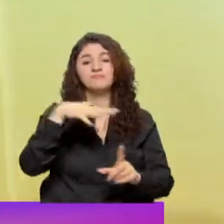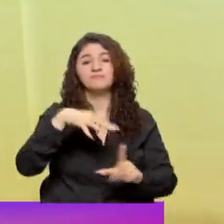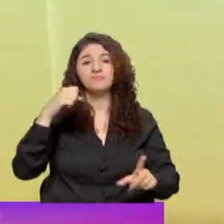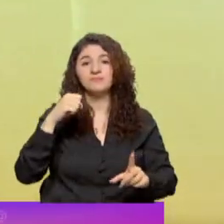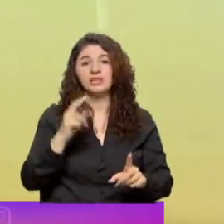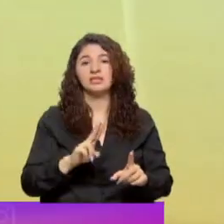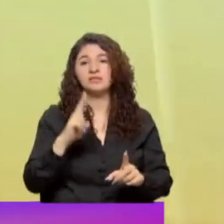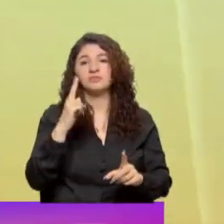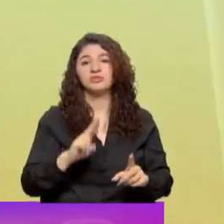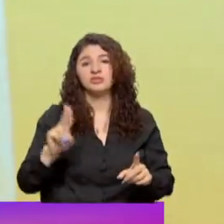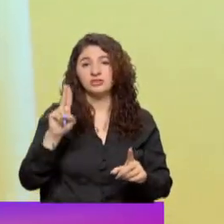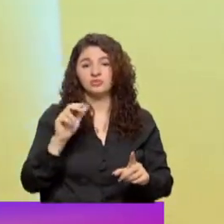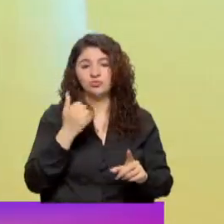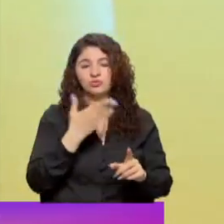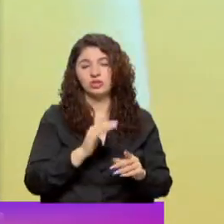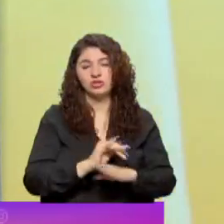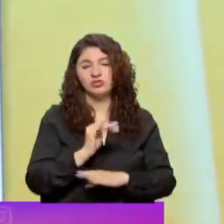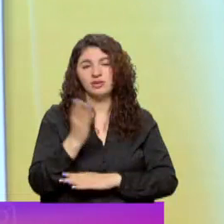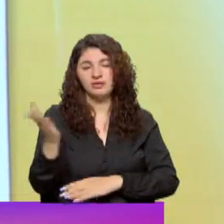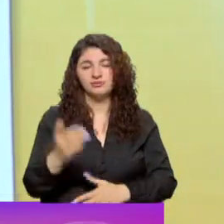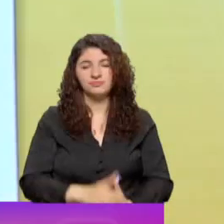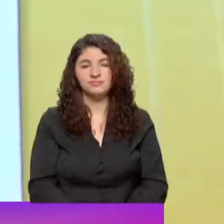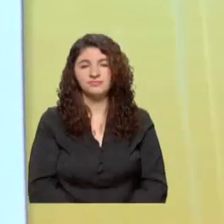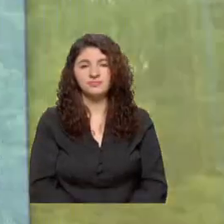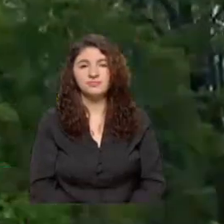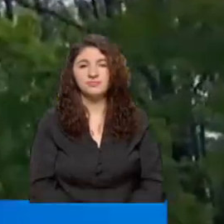işgalin 77 günde yaşananlar